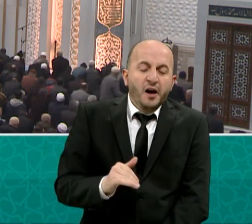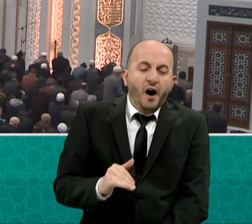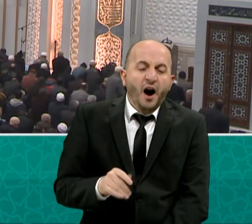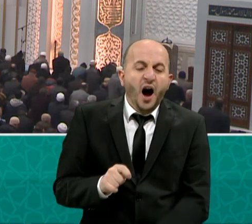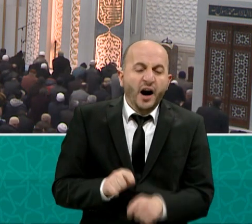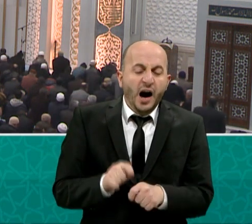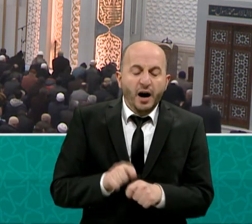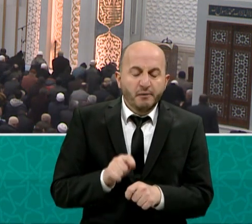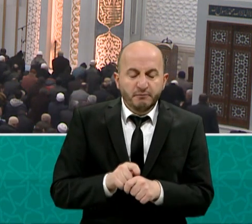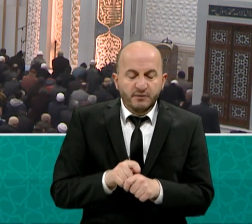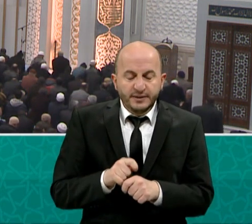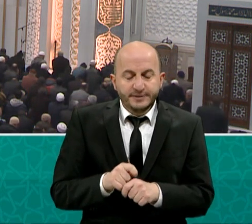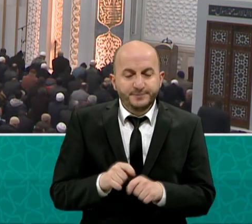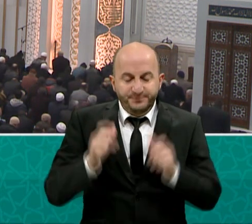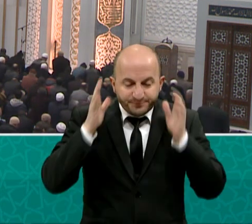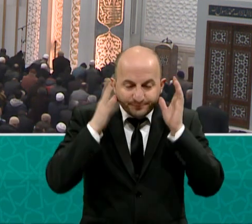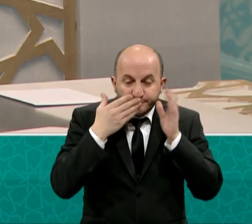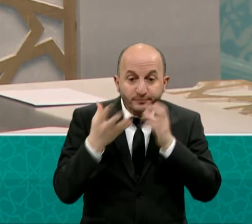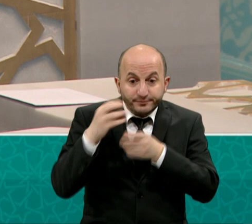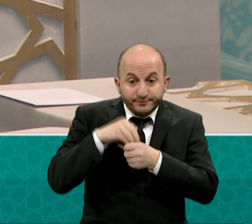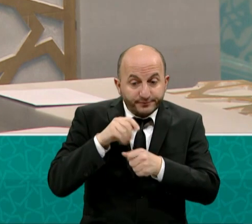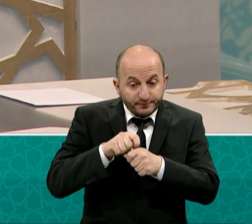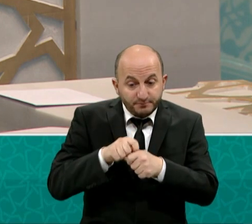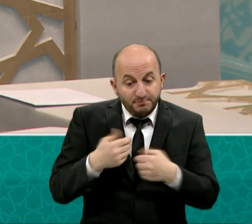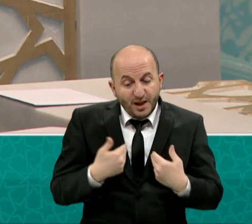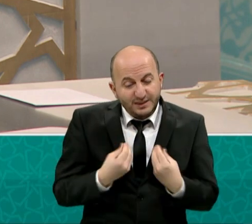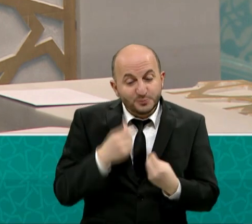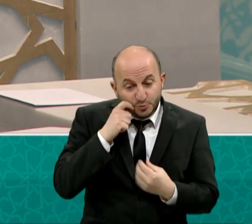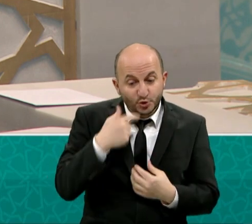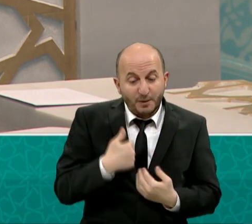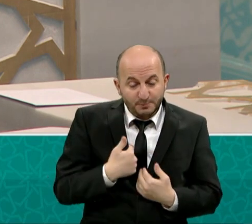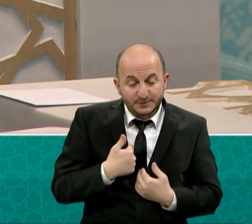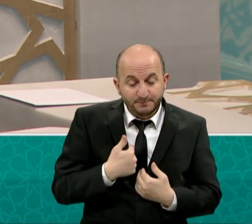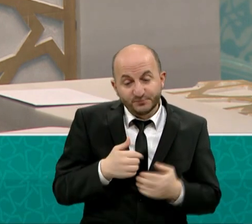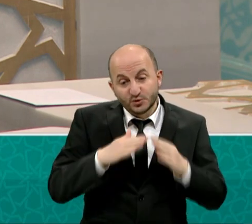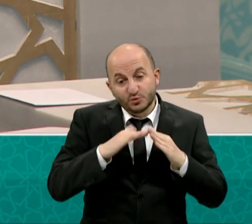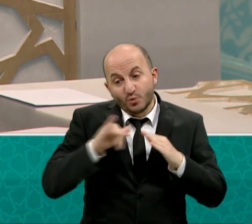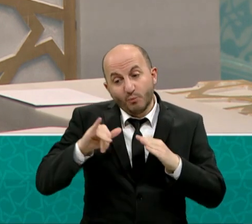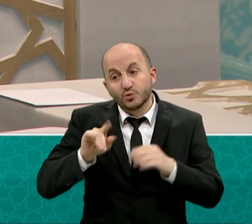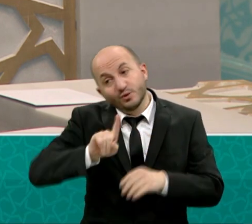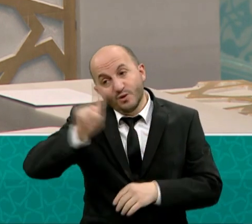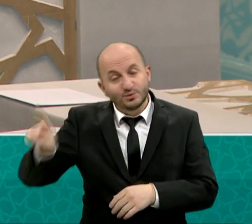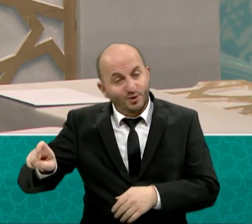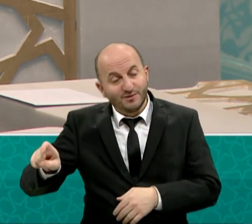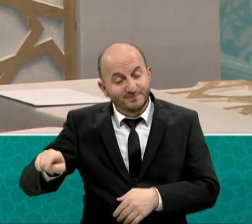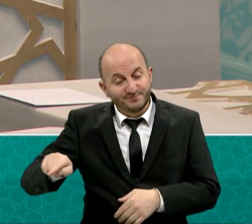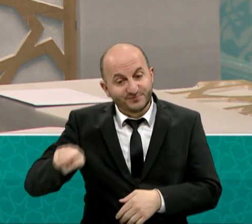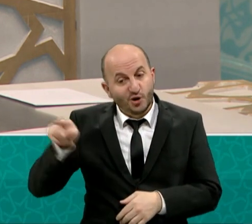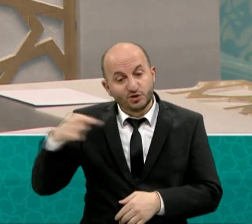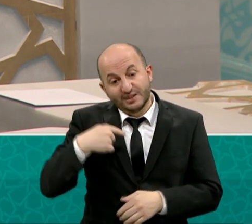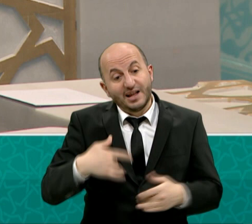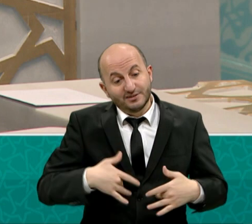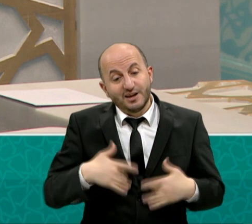yaptığı ibadetleri anlatıyor. Ben iyi bir Müslüman mıyım diyor. Komşuna da sor diyor. Komşun da